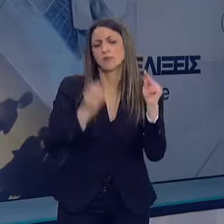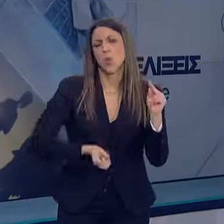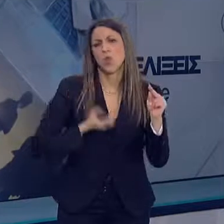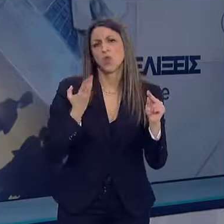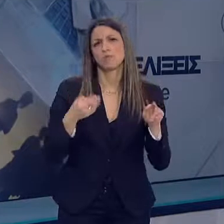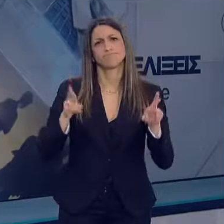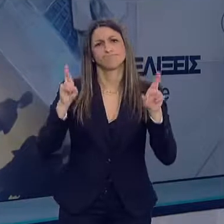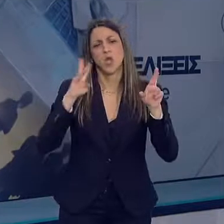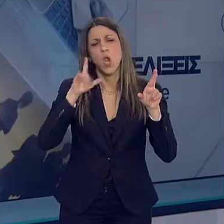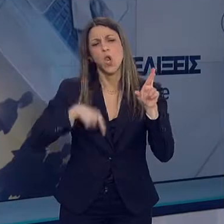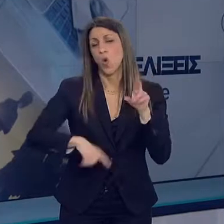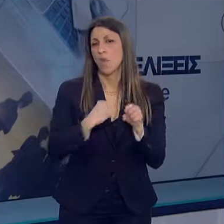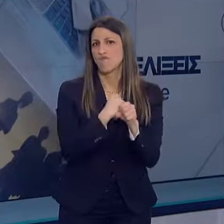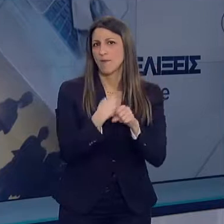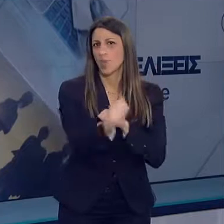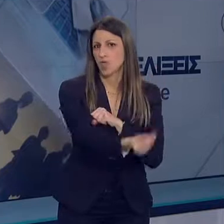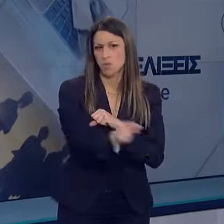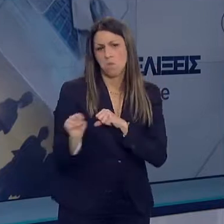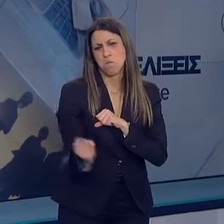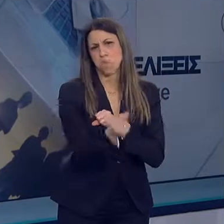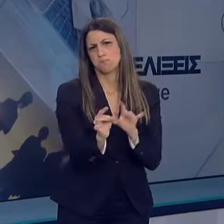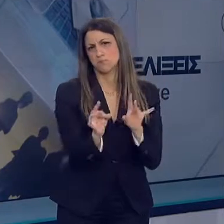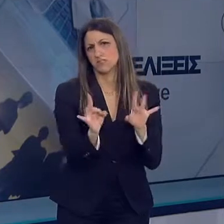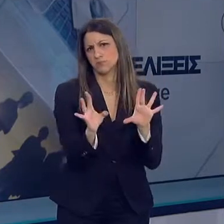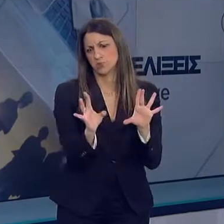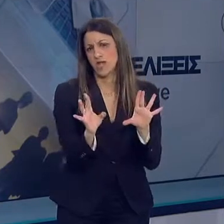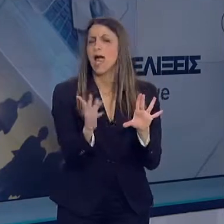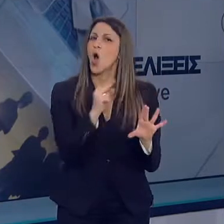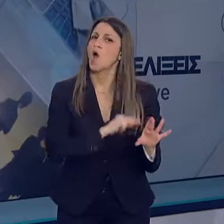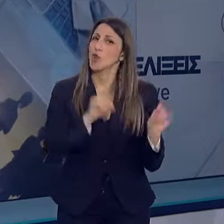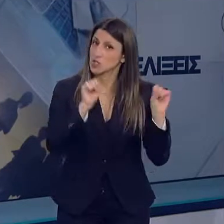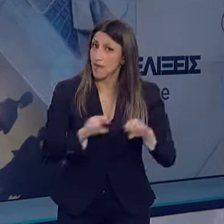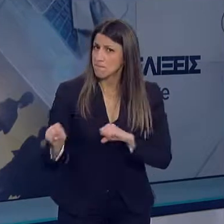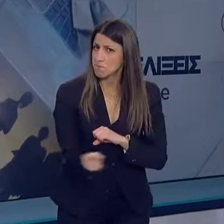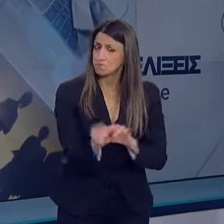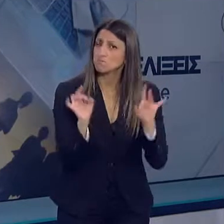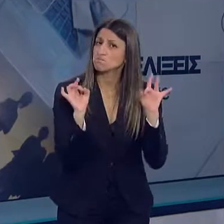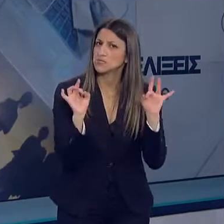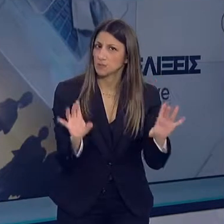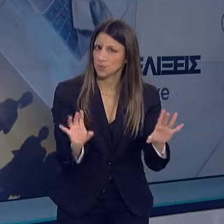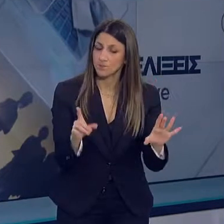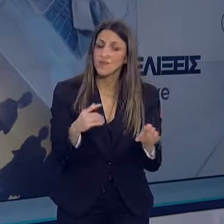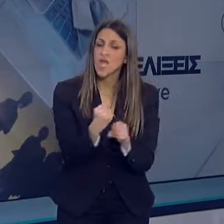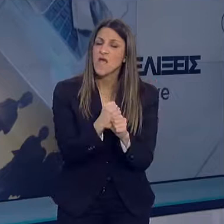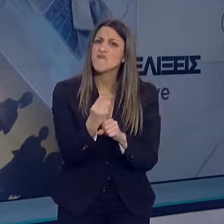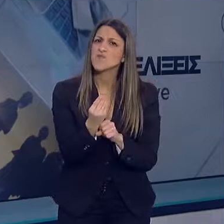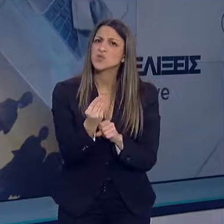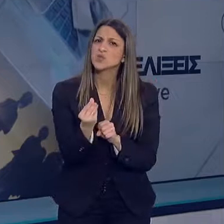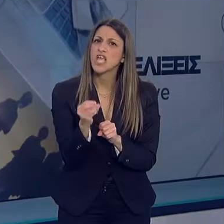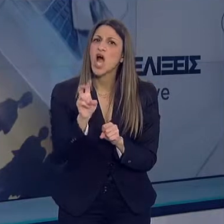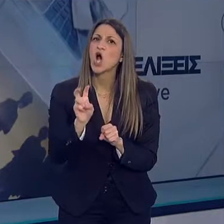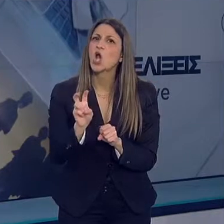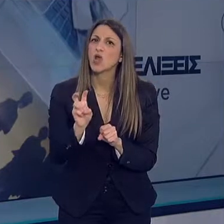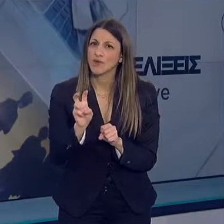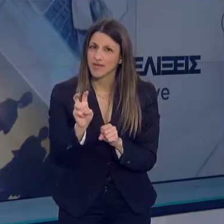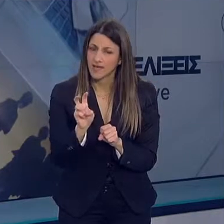βλάψαμε και εάν κάτι κάναμε, ωφελήσαμε. Θα σας πω ότι η χλωροκίνη, όπως και κάποια άλλα